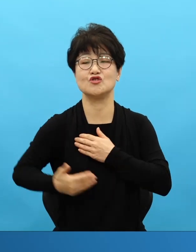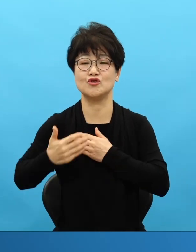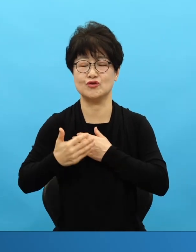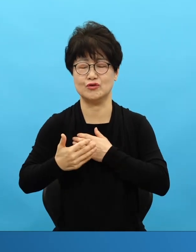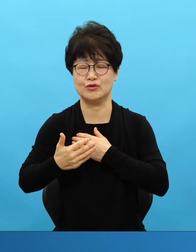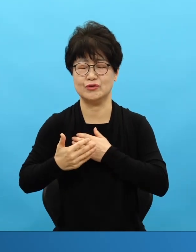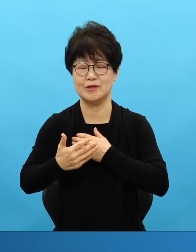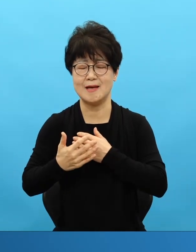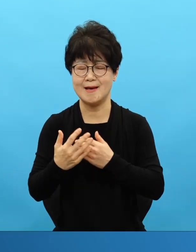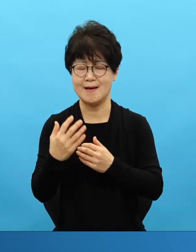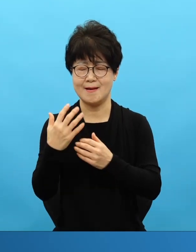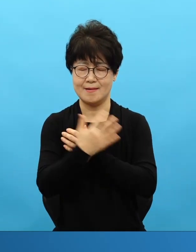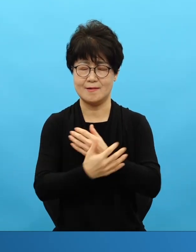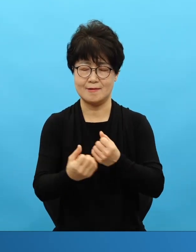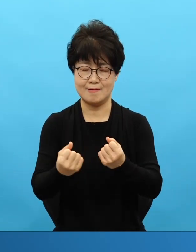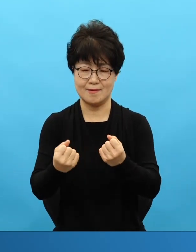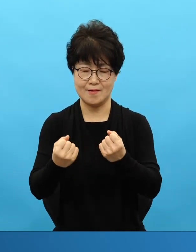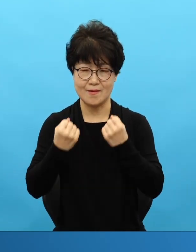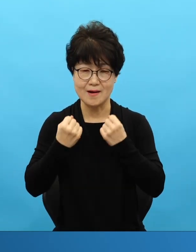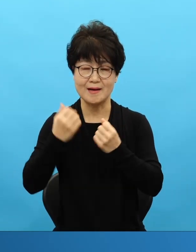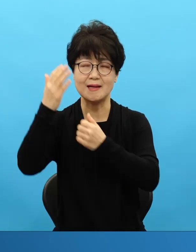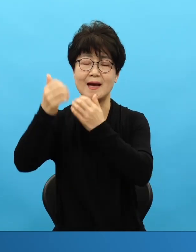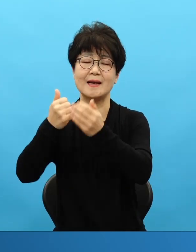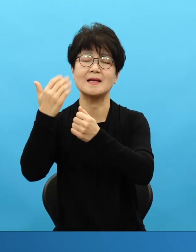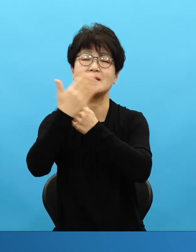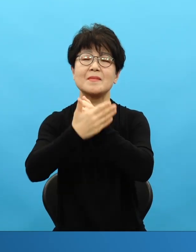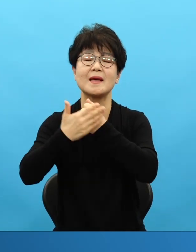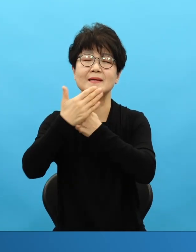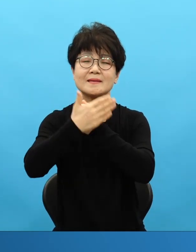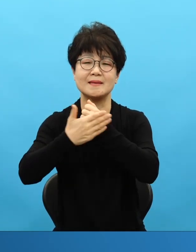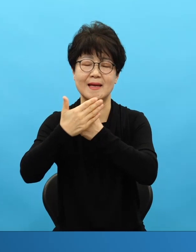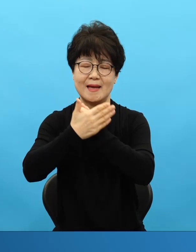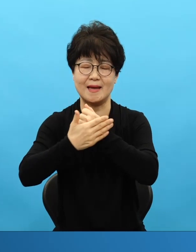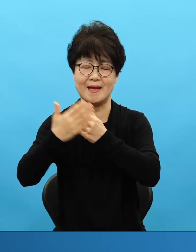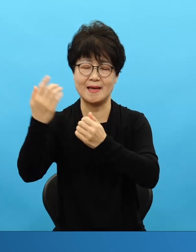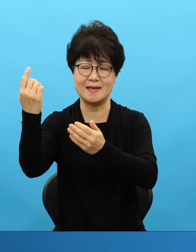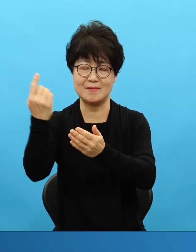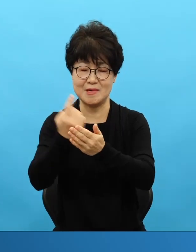능력이 임하게 되기를 예수 그리스도 이름으로 축복합니다.